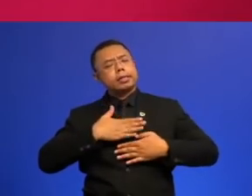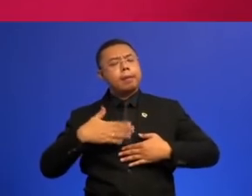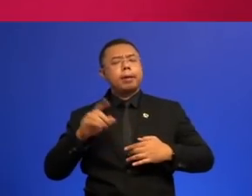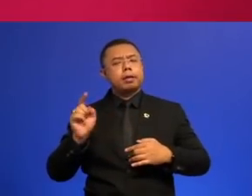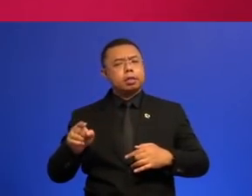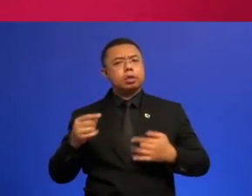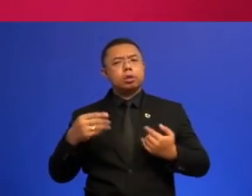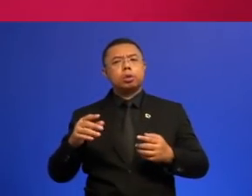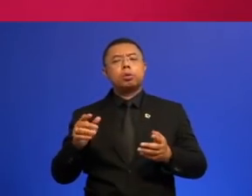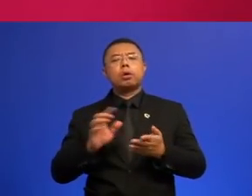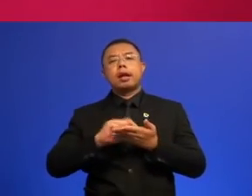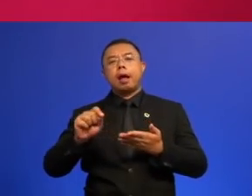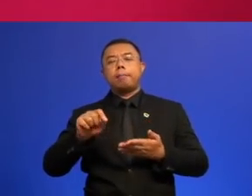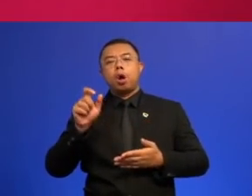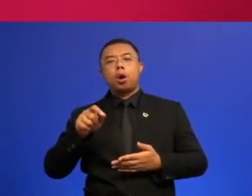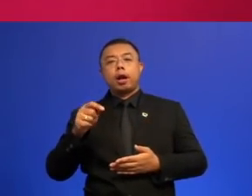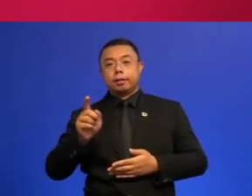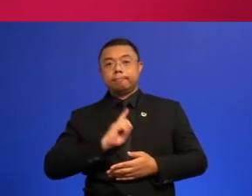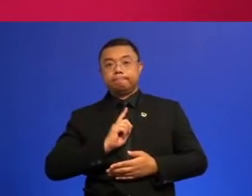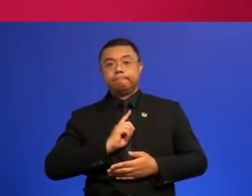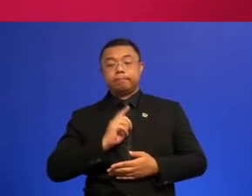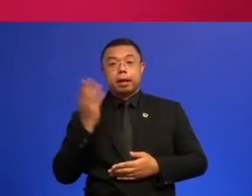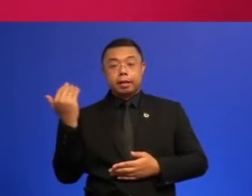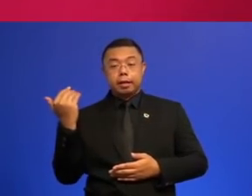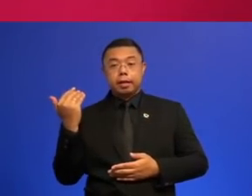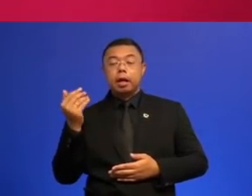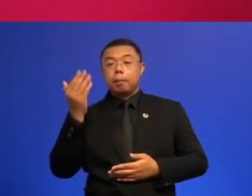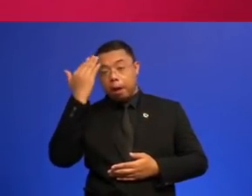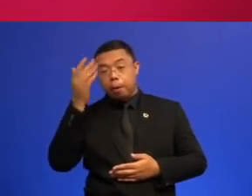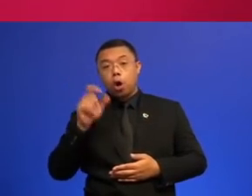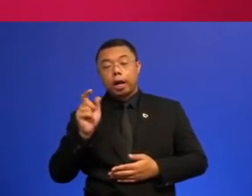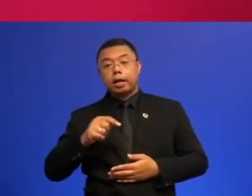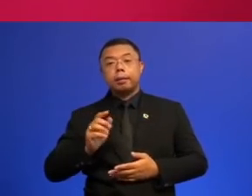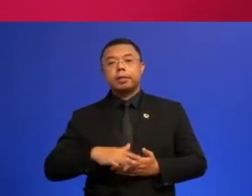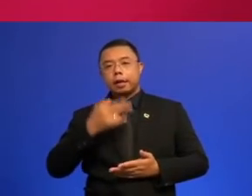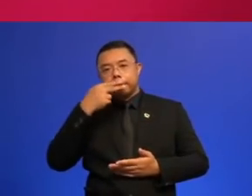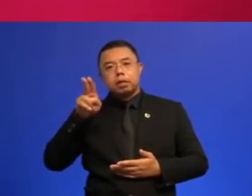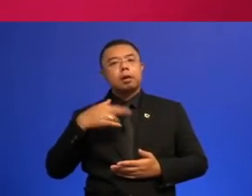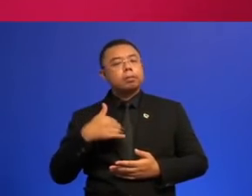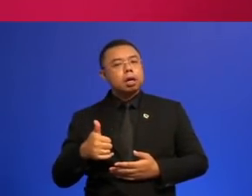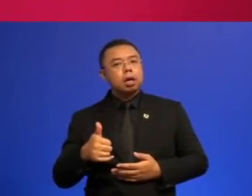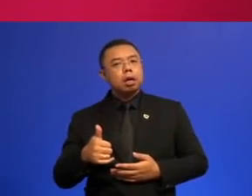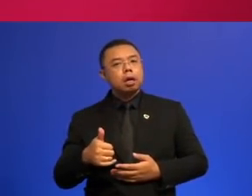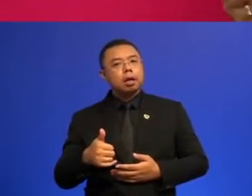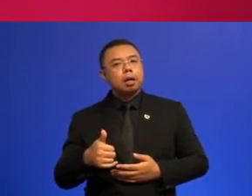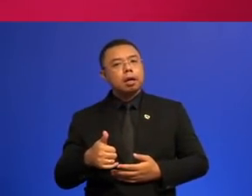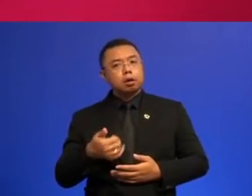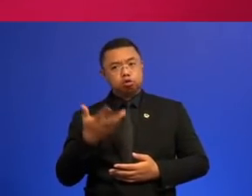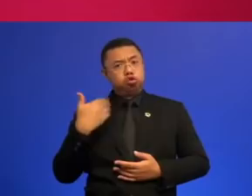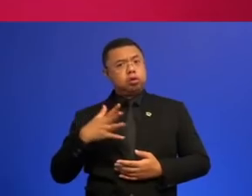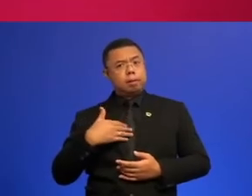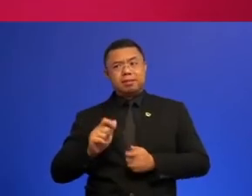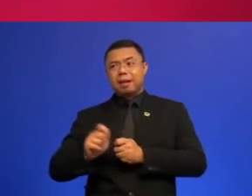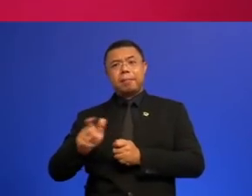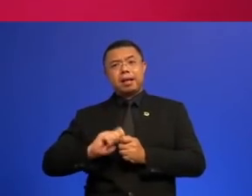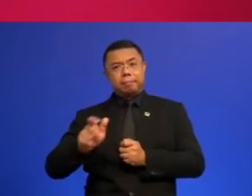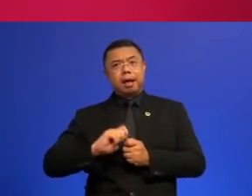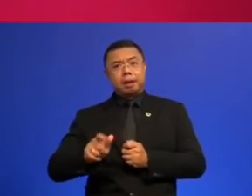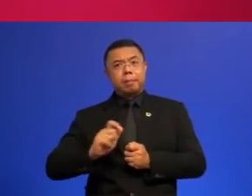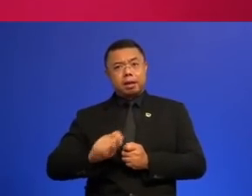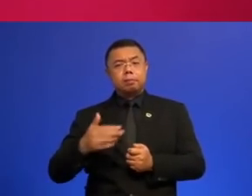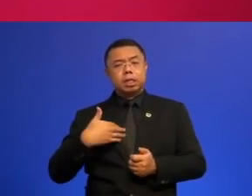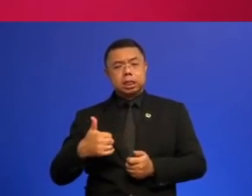situ pakai atas nama orang ini. Karena orang ini bisa dipercaya. Dia sudah bisa bayari